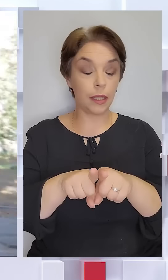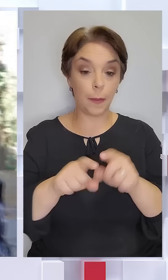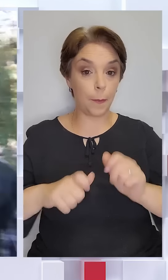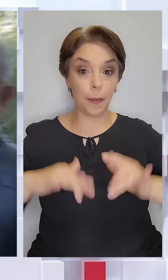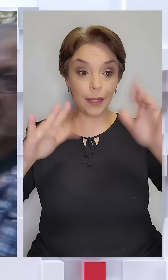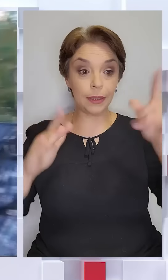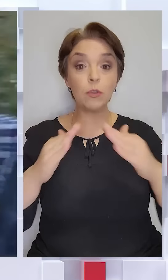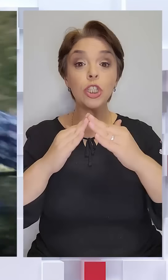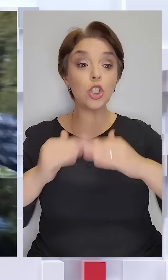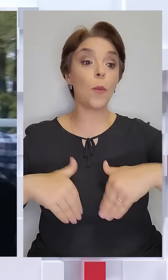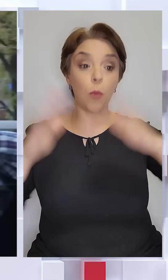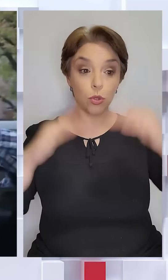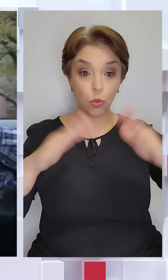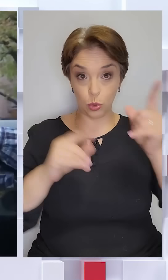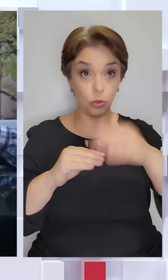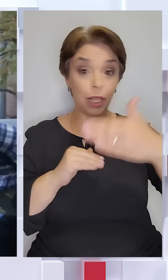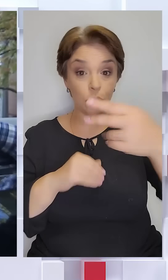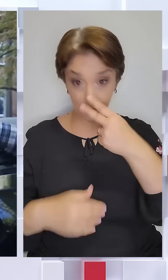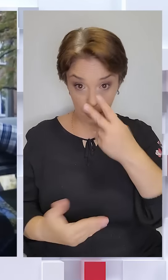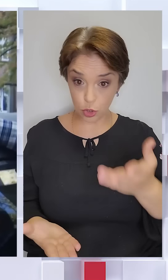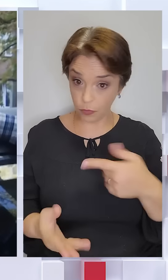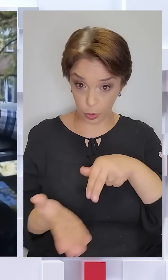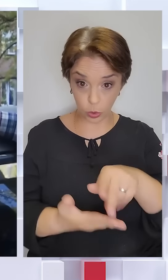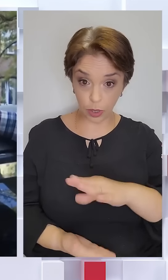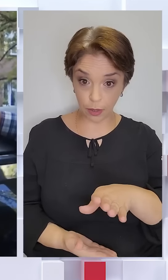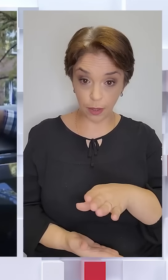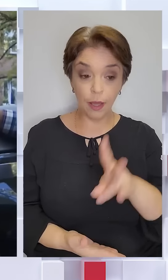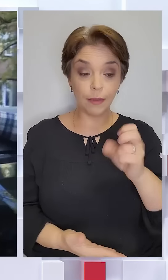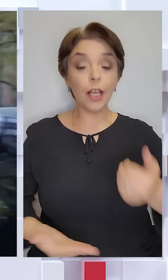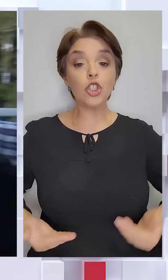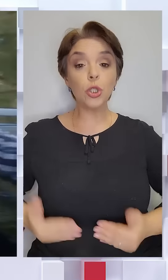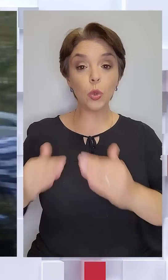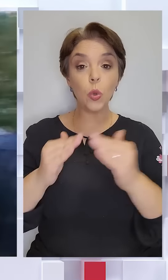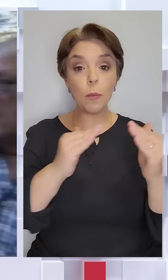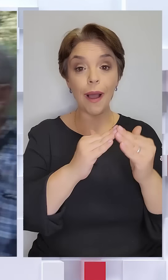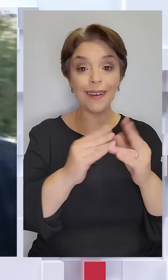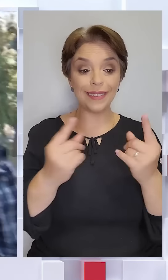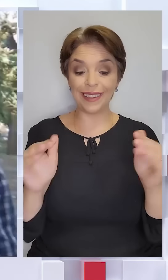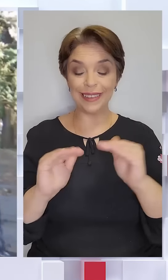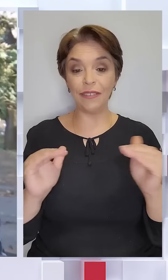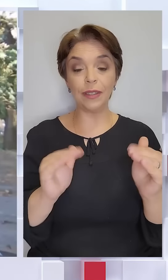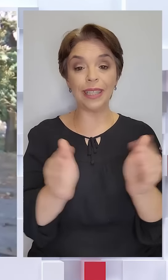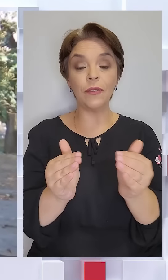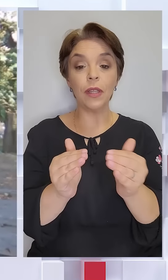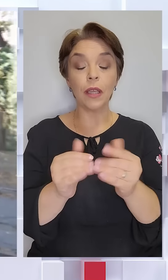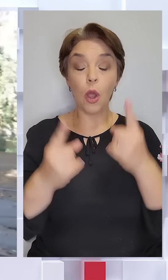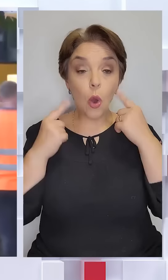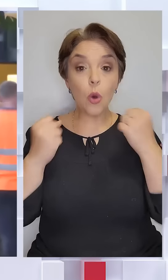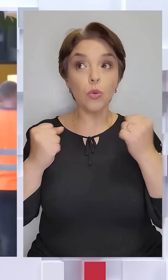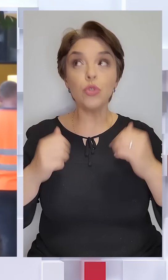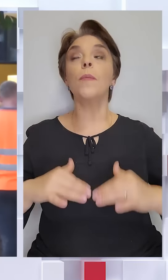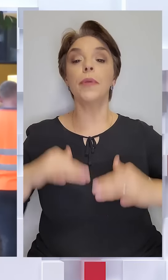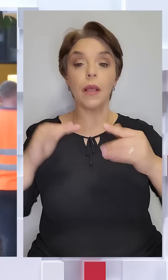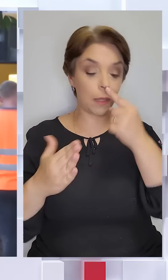Там вже криші позносило і туди далі. Ви не бачили, не ходили на жилих домах невеликих. Гучно